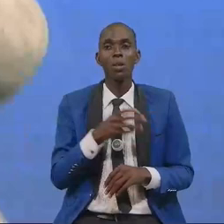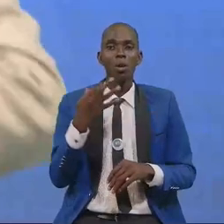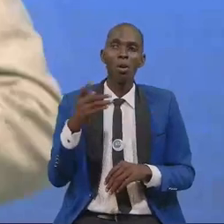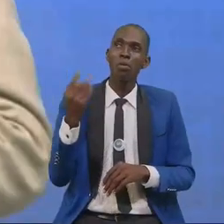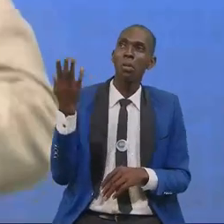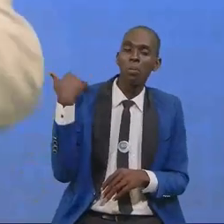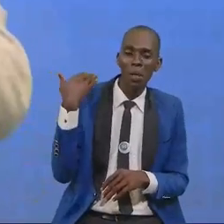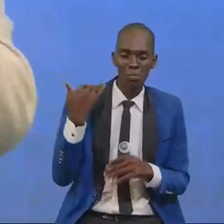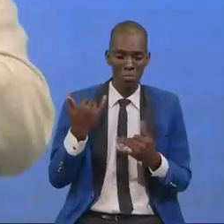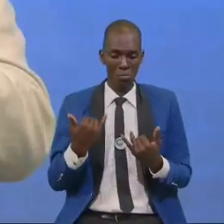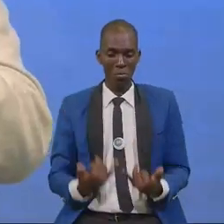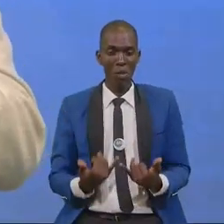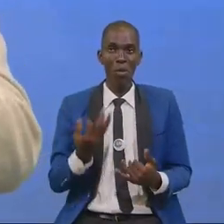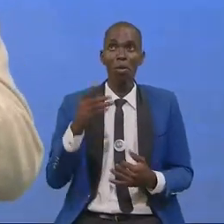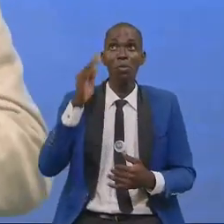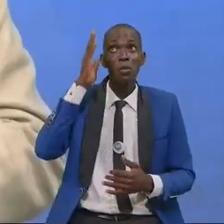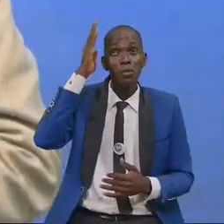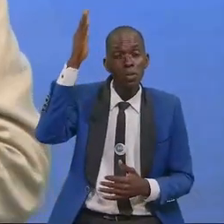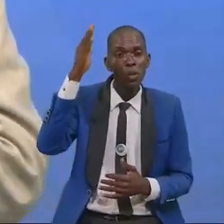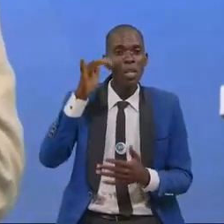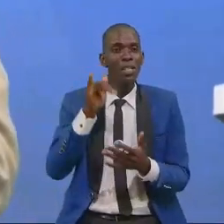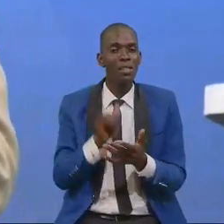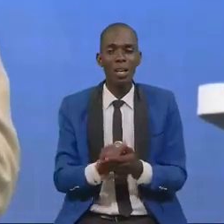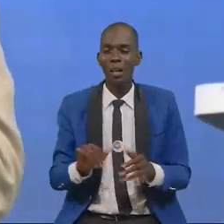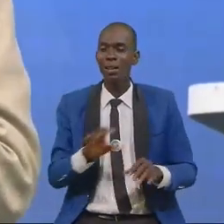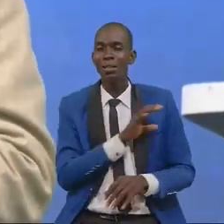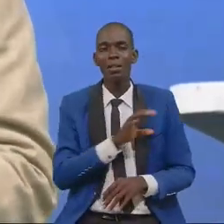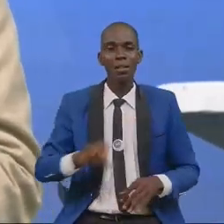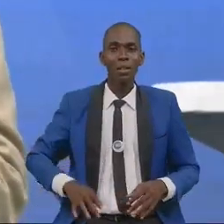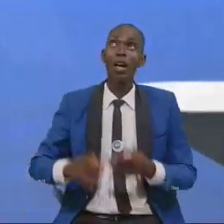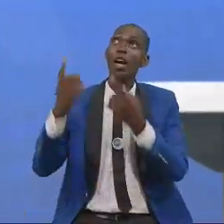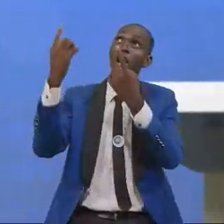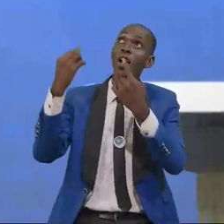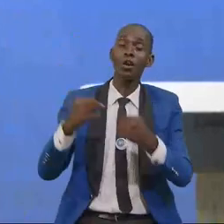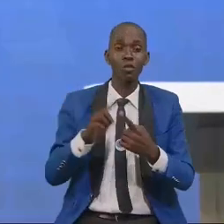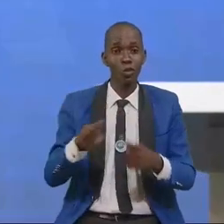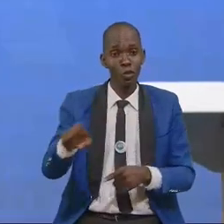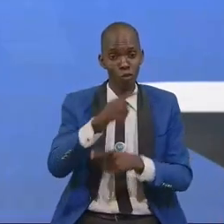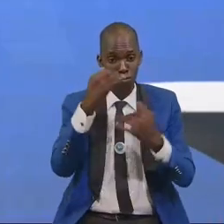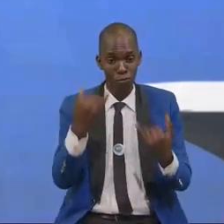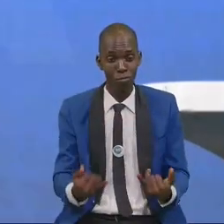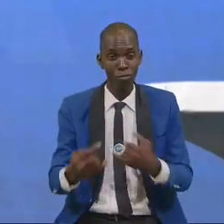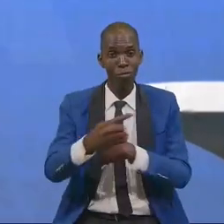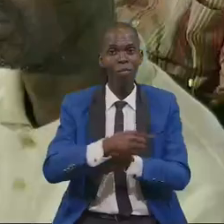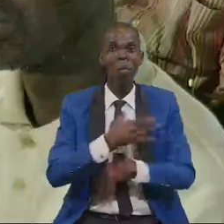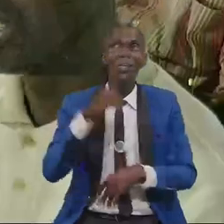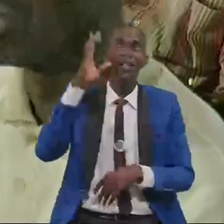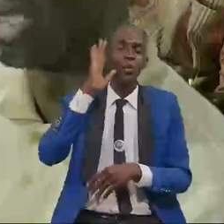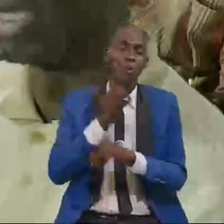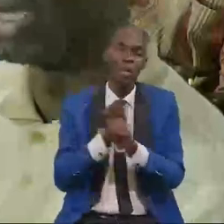terre du présent du passé que ce Christ vient aujourd'hui et il va te